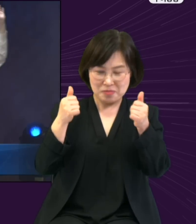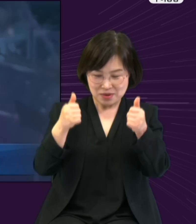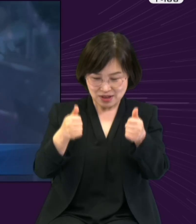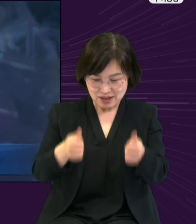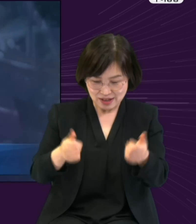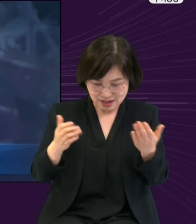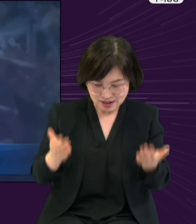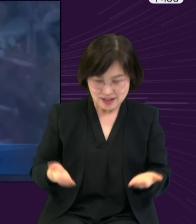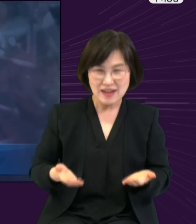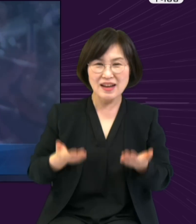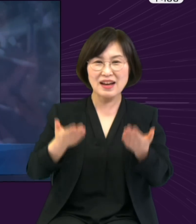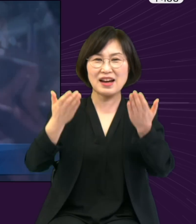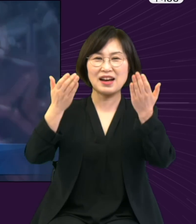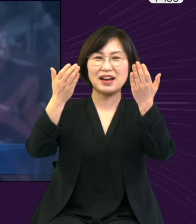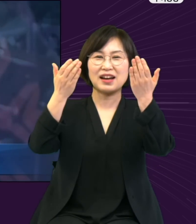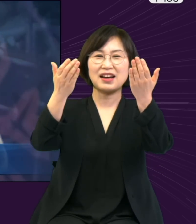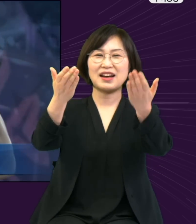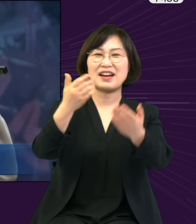경배하리.